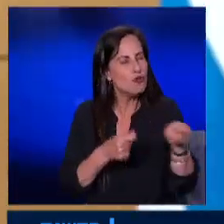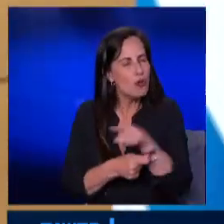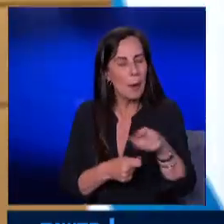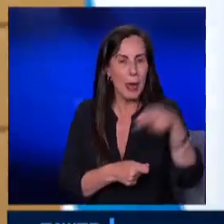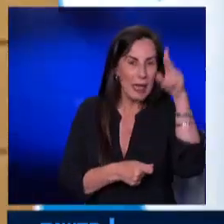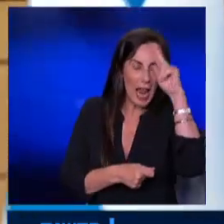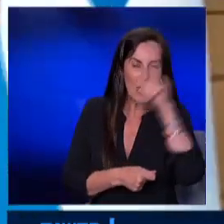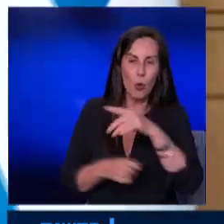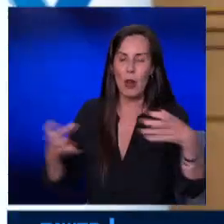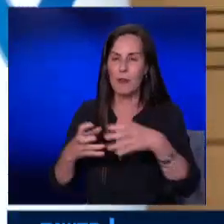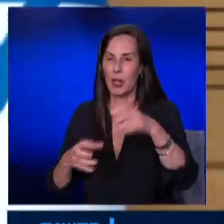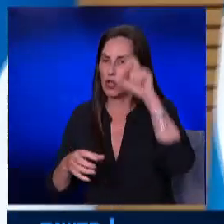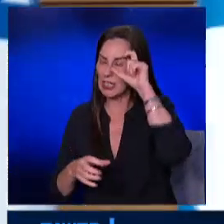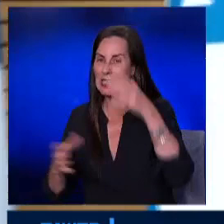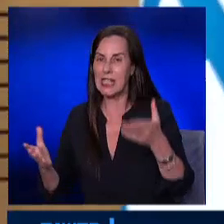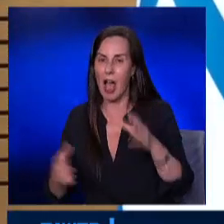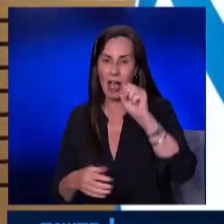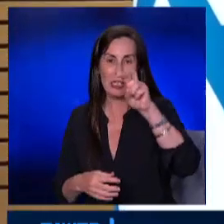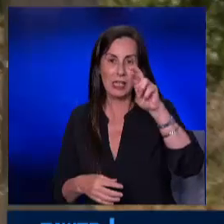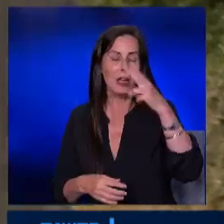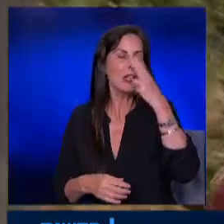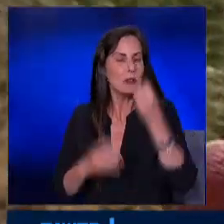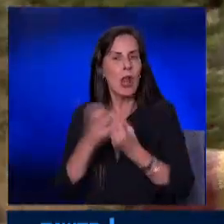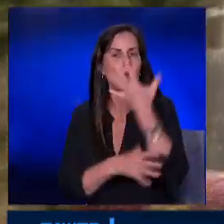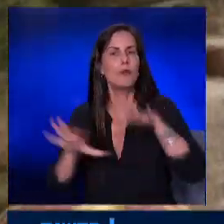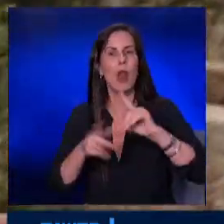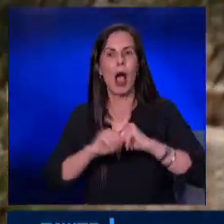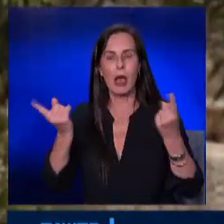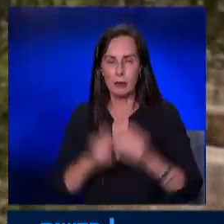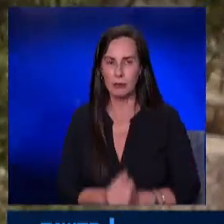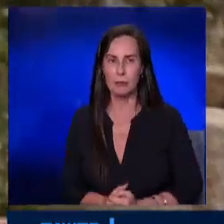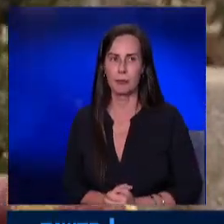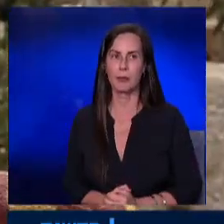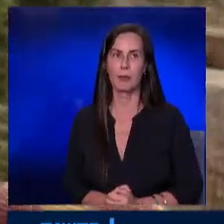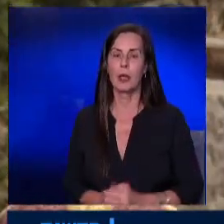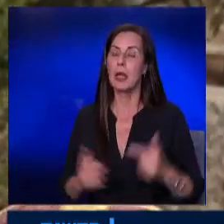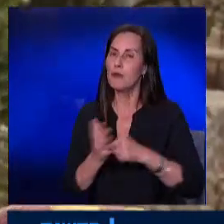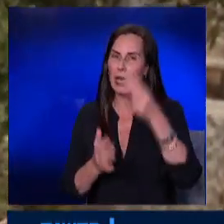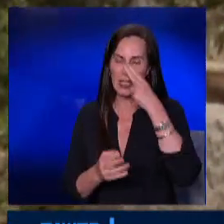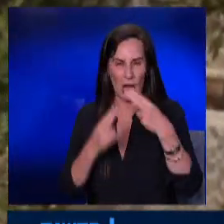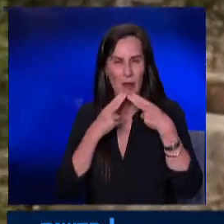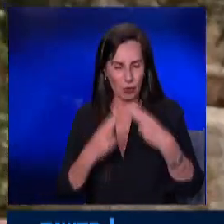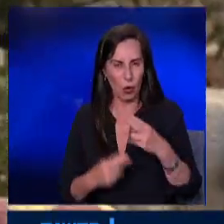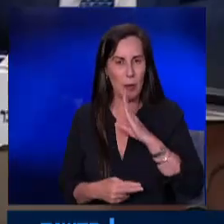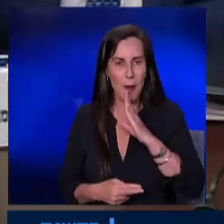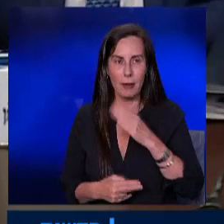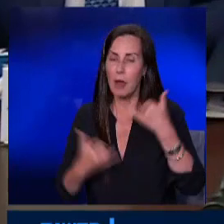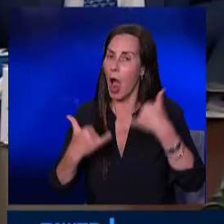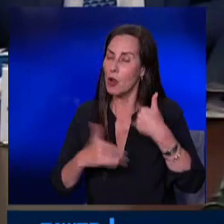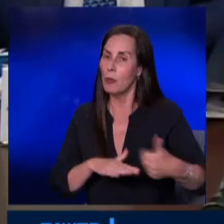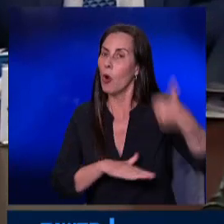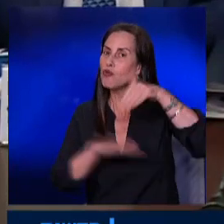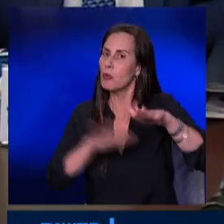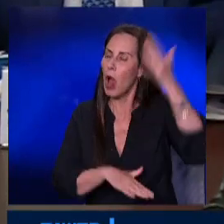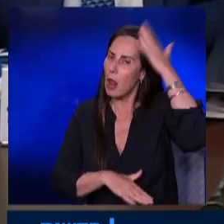הליכוד לתקווה חדשה בניסיון להקים ממשלה חלופית. כדי לנסות לפתור את המשבר, כינס הבוקר ראש הממשלה